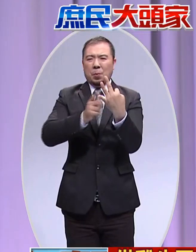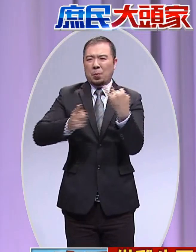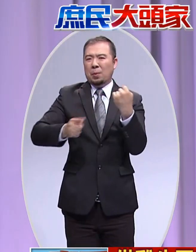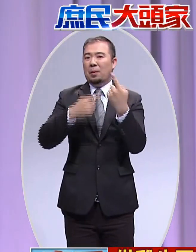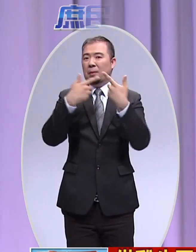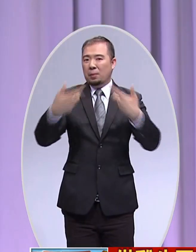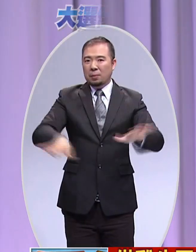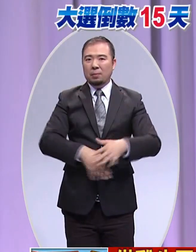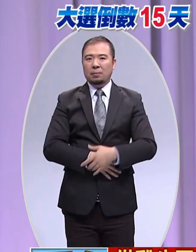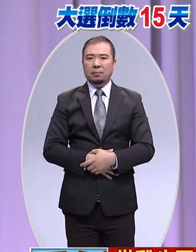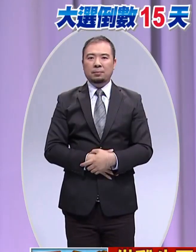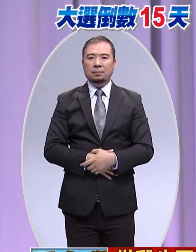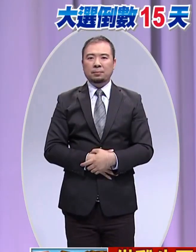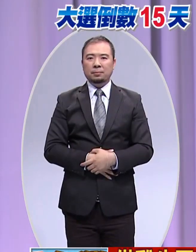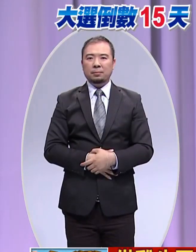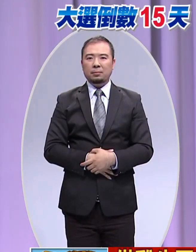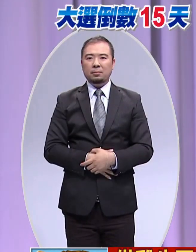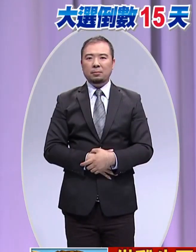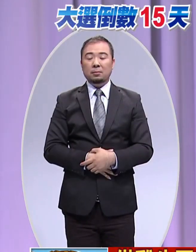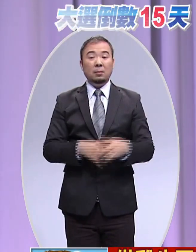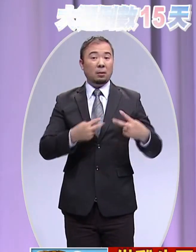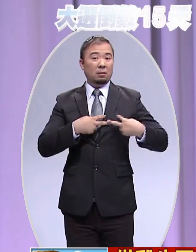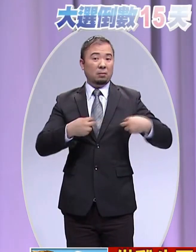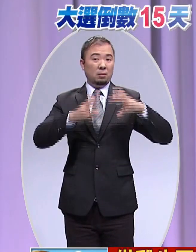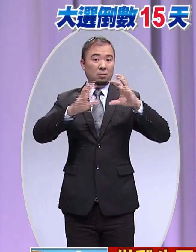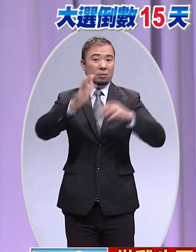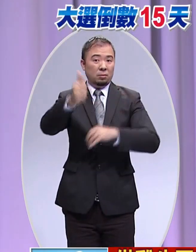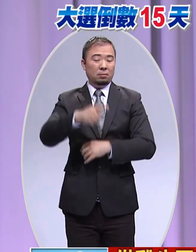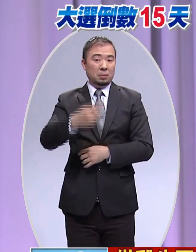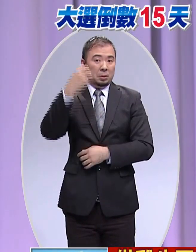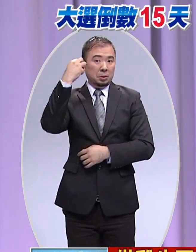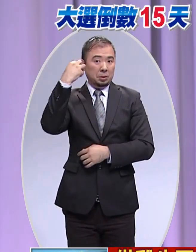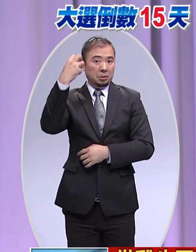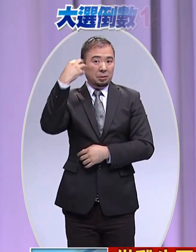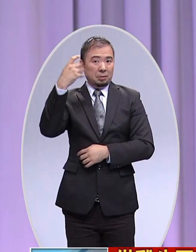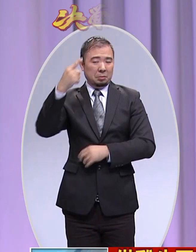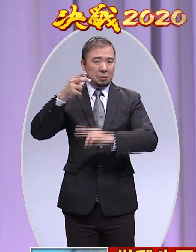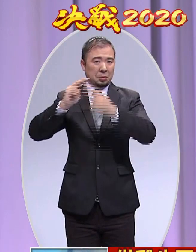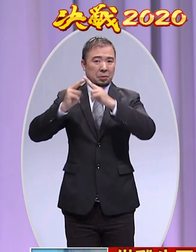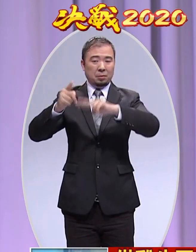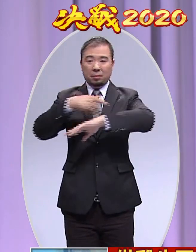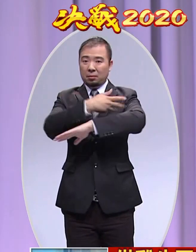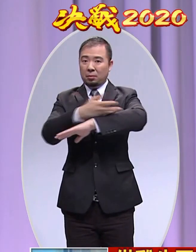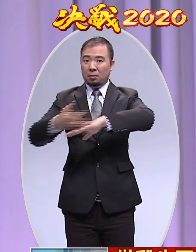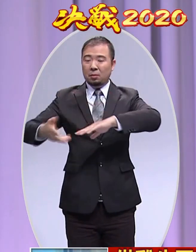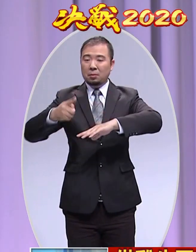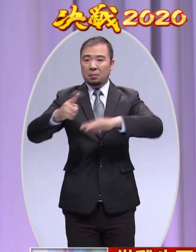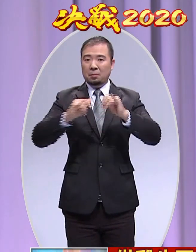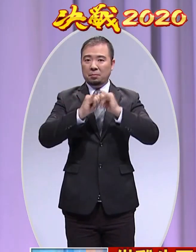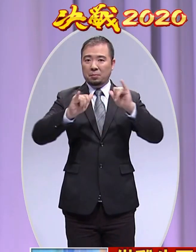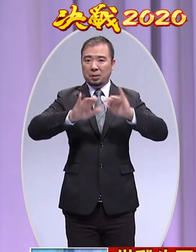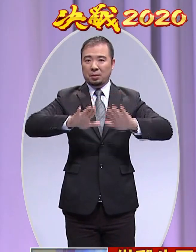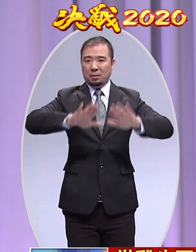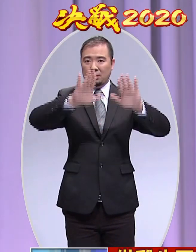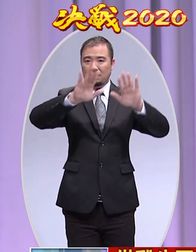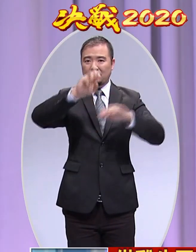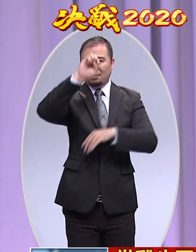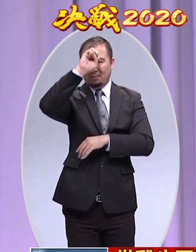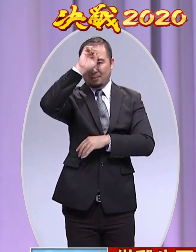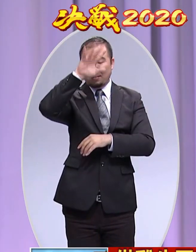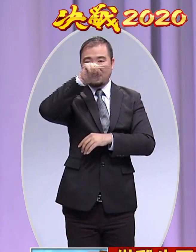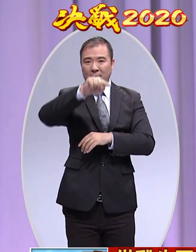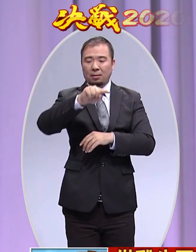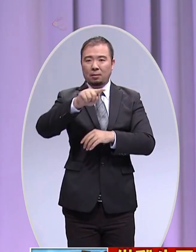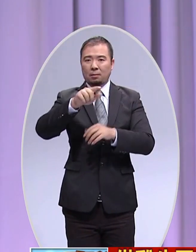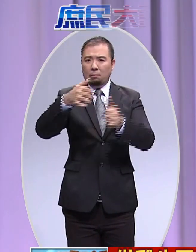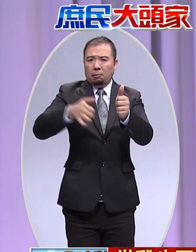亲爱的蔡英文总统，新潮流在民进党派系里控制了整个民进党，借